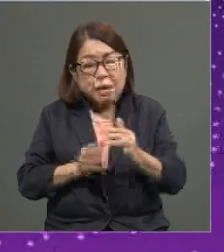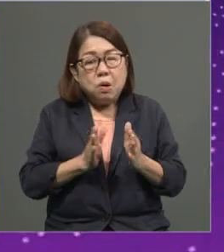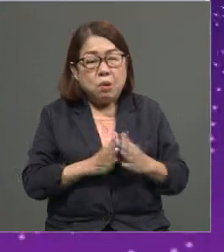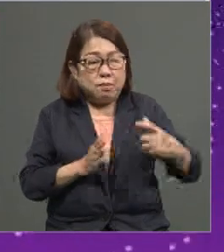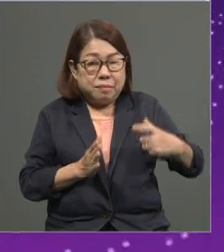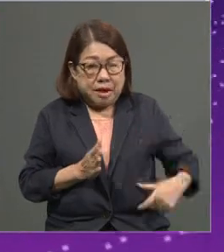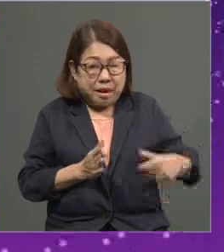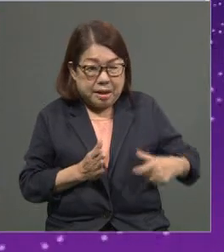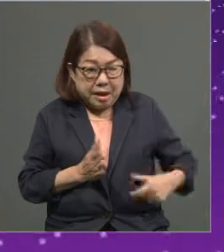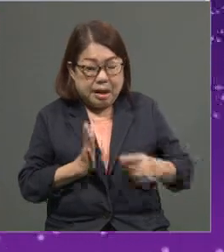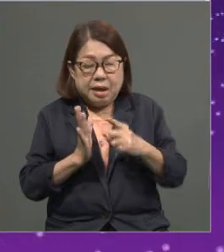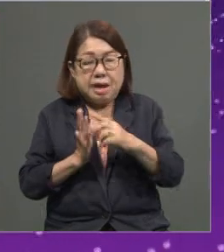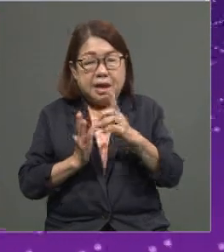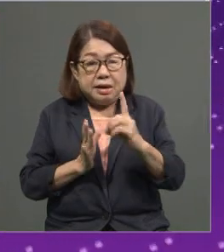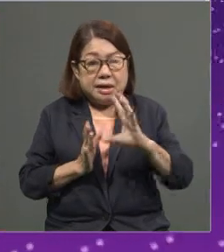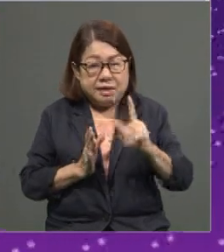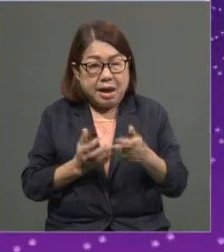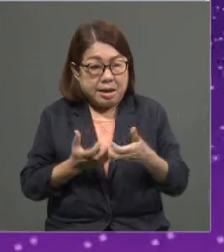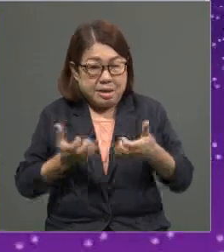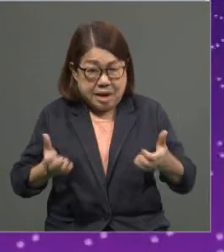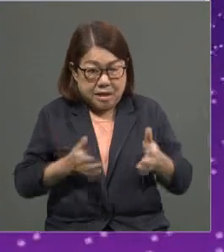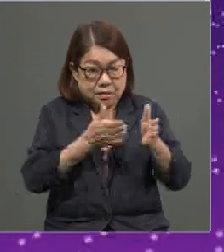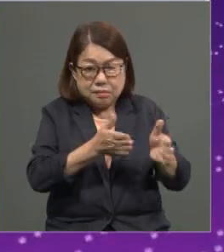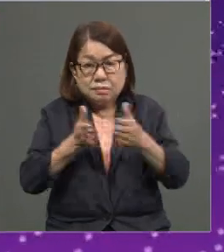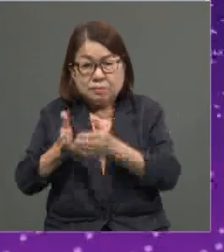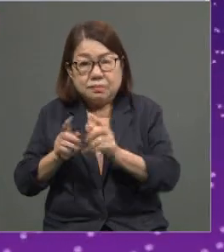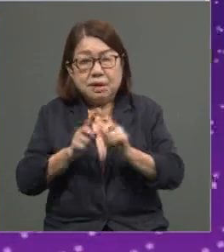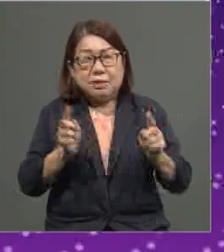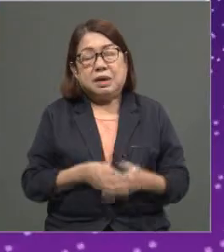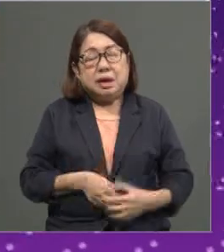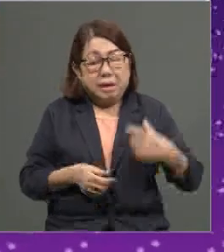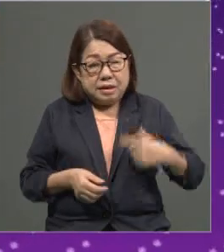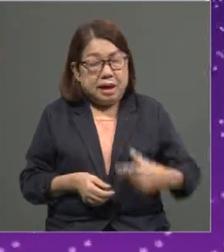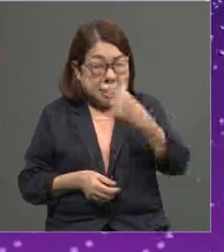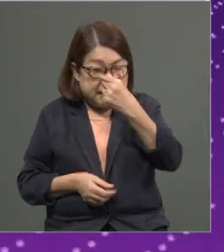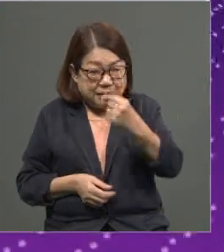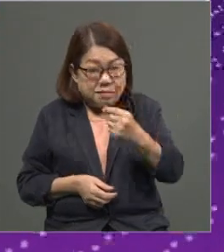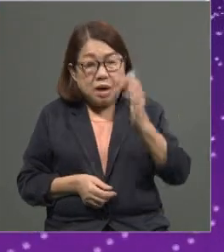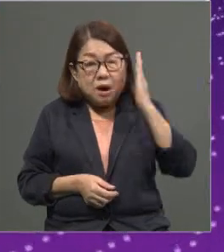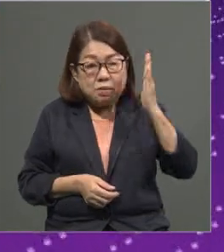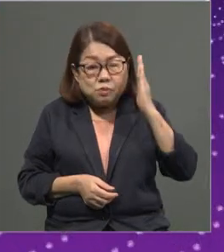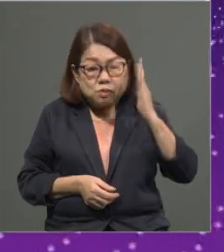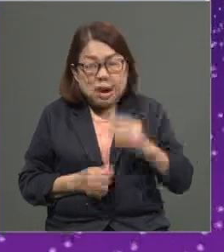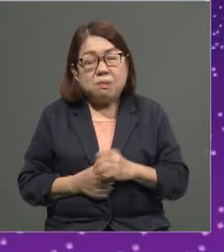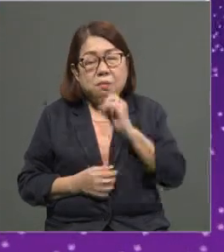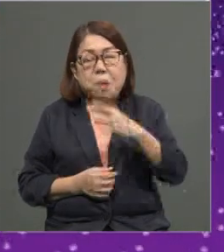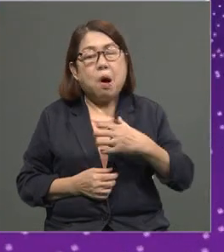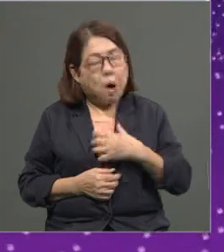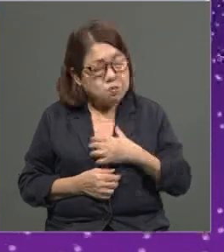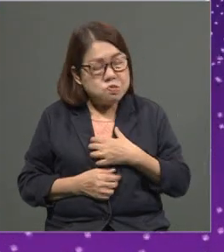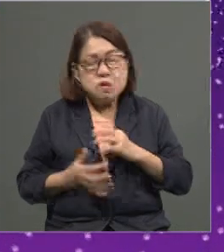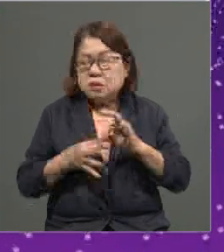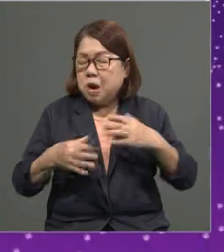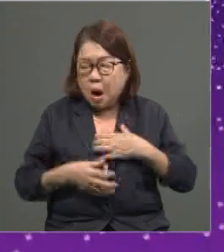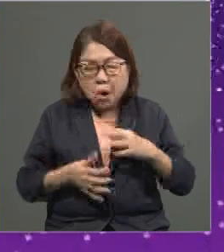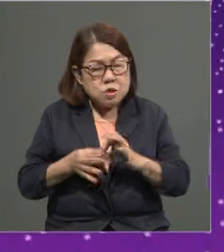ละเรื่องกันนะแต่วันนี้เดินทางมาทีเดียวเลยในส่วนของทนายตั้มคุณสนธิยืนยันนะครับว่าไม่มีไกล่เกลี่ยไม่มียอมความนะเอาผิดจนสุ